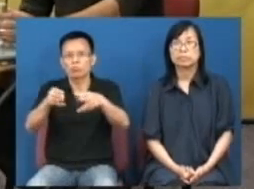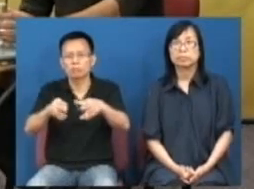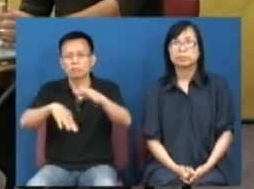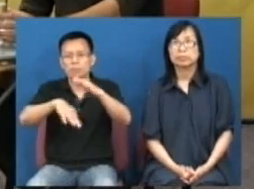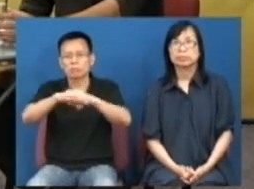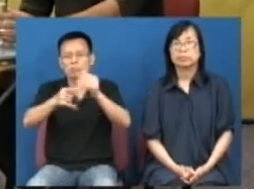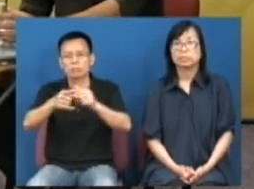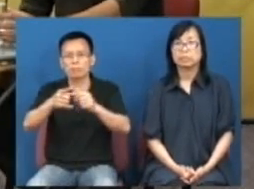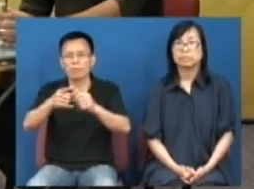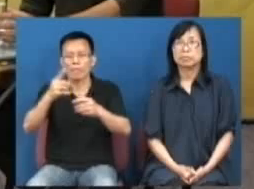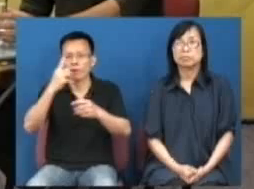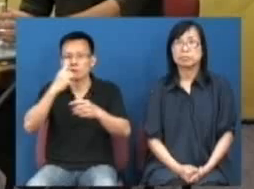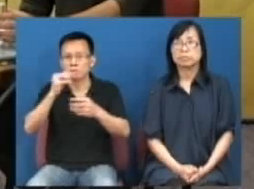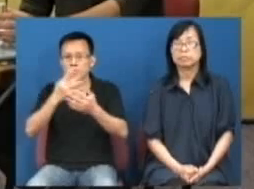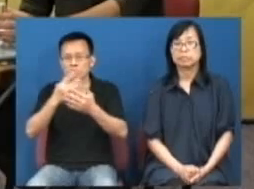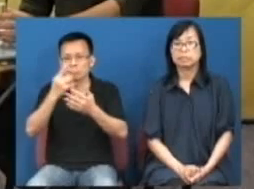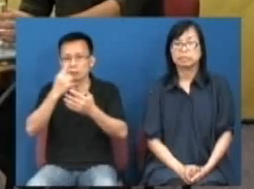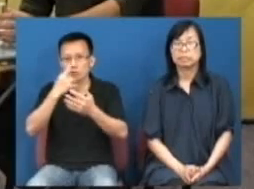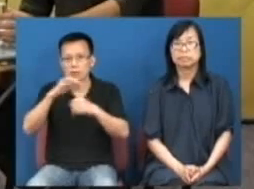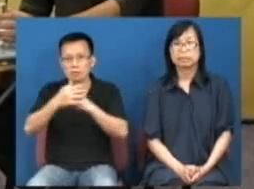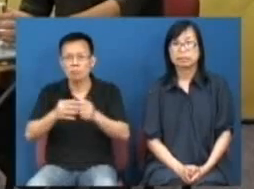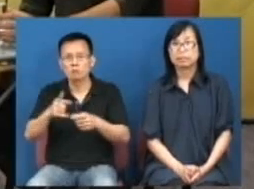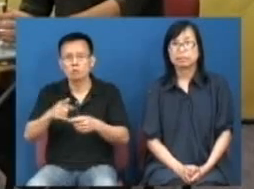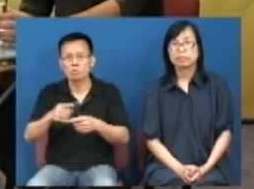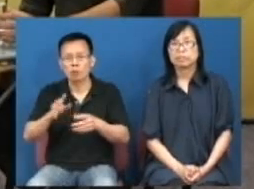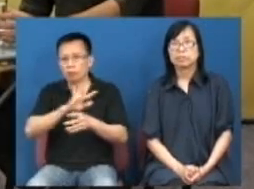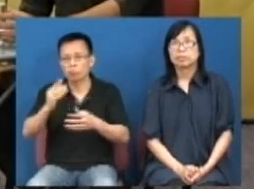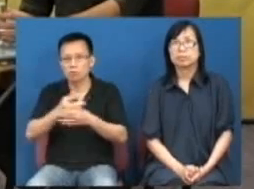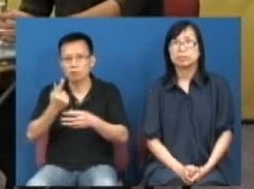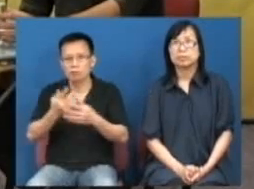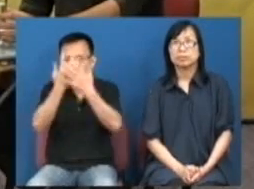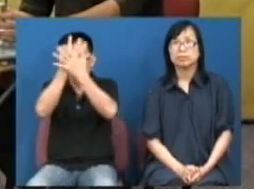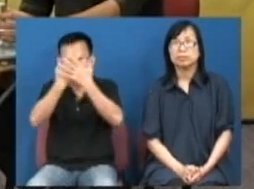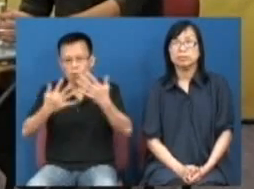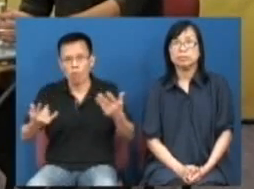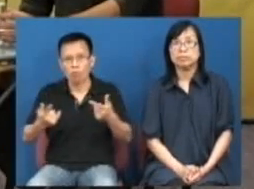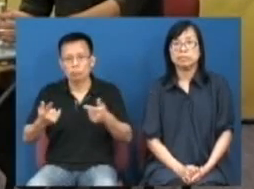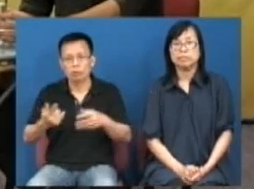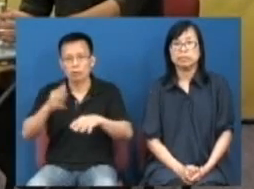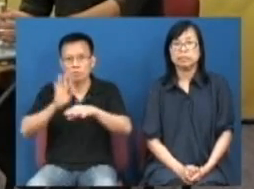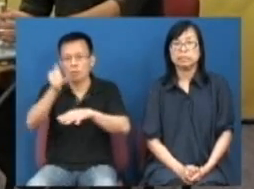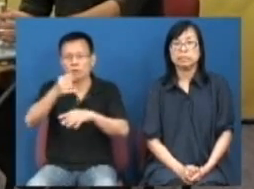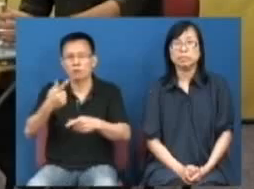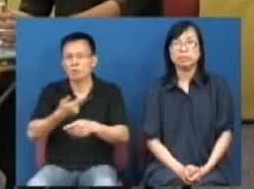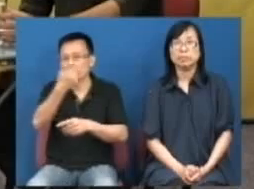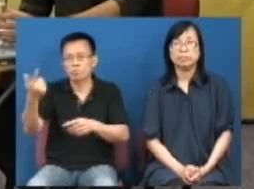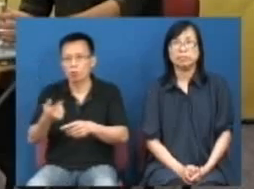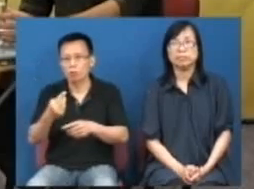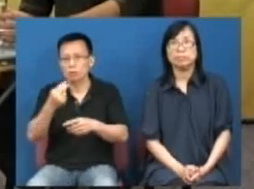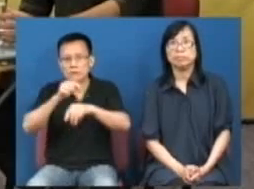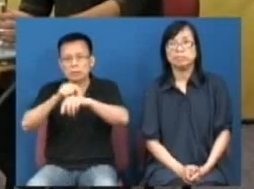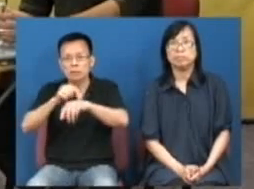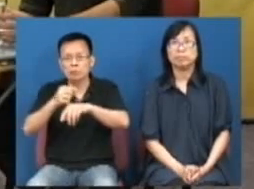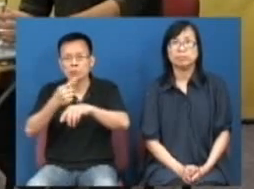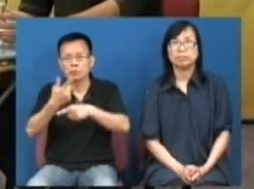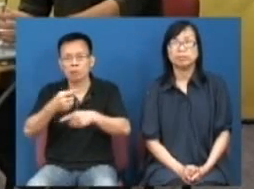哋呢呢個新世就係咁做嘅。咦？冇人會因為呢個網上媒體嘅讚美或者俾多啲空間佢咧，就去改